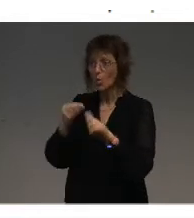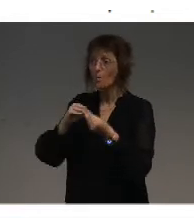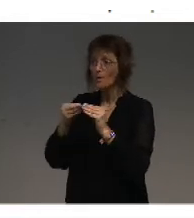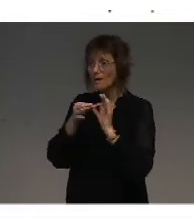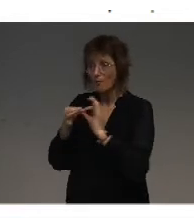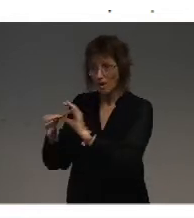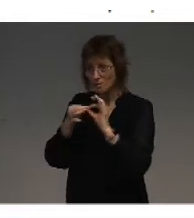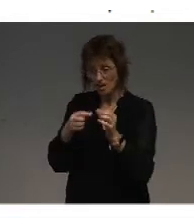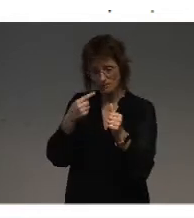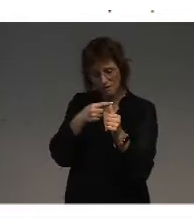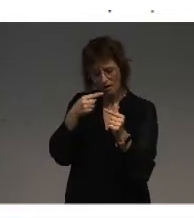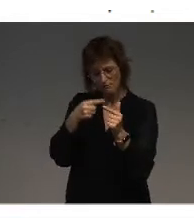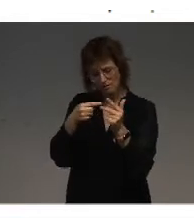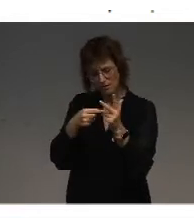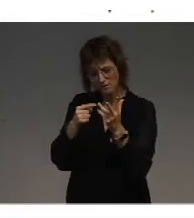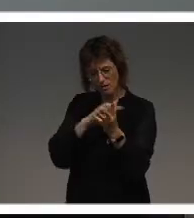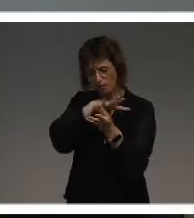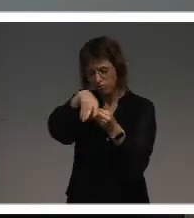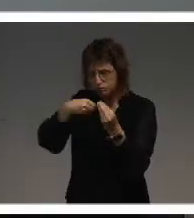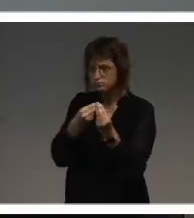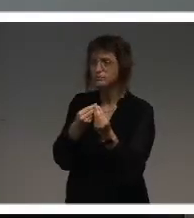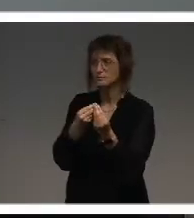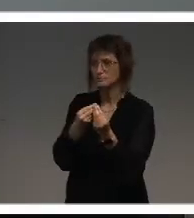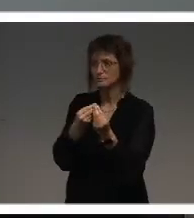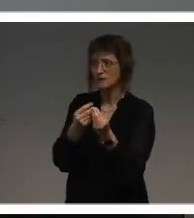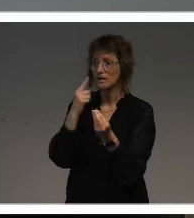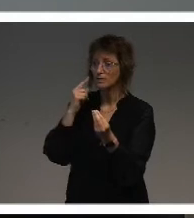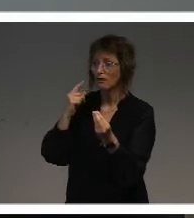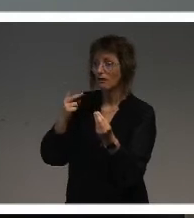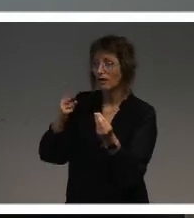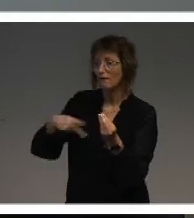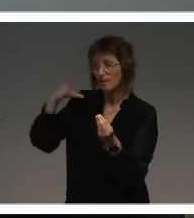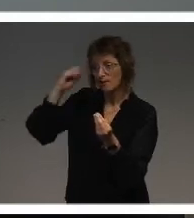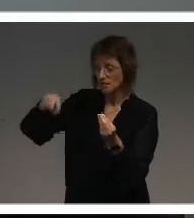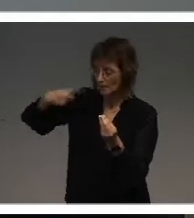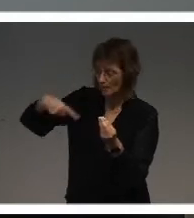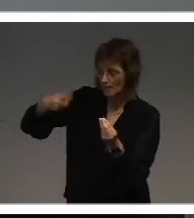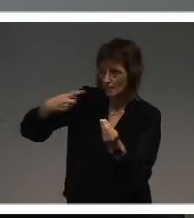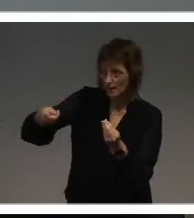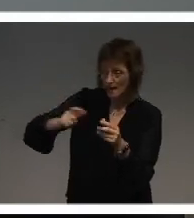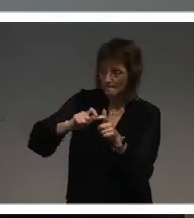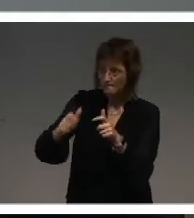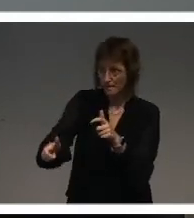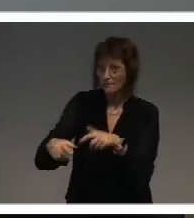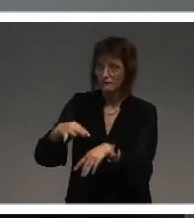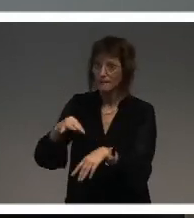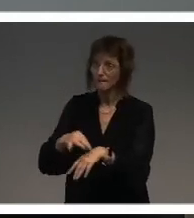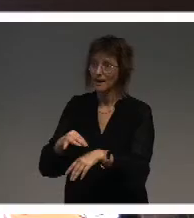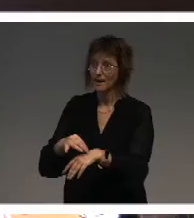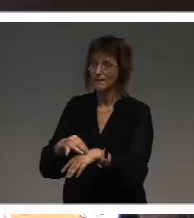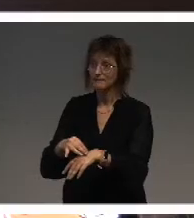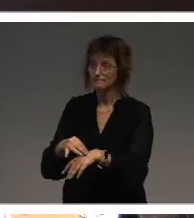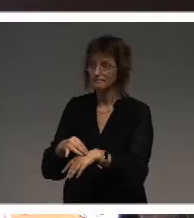cumuls d'exposition peuvent donc, tout au long de la carrière professionnelle, conduire à l'apparition de pathologies qui peuvent